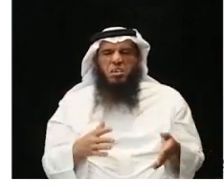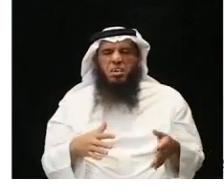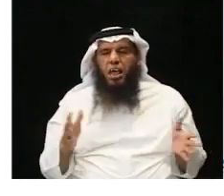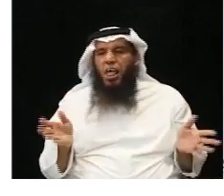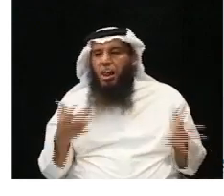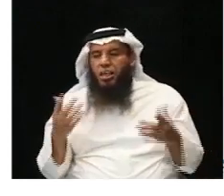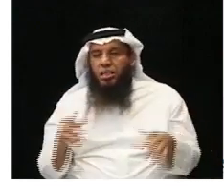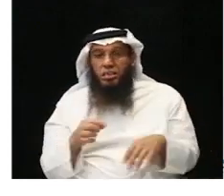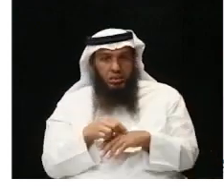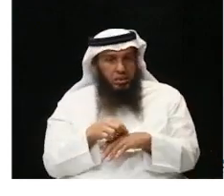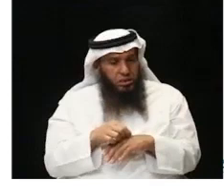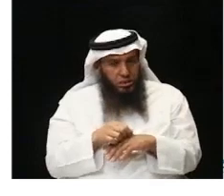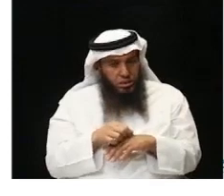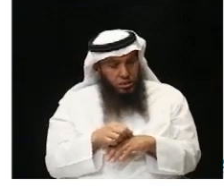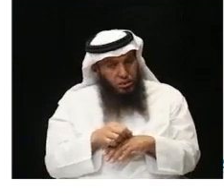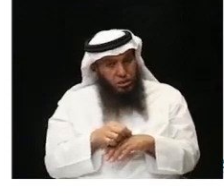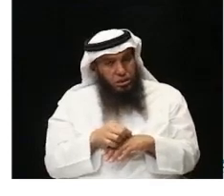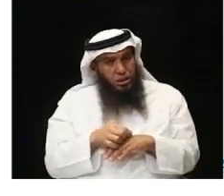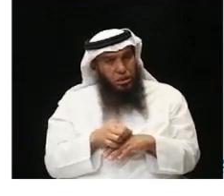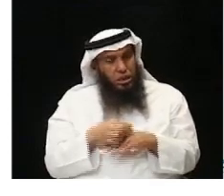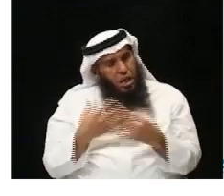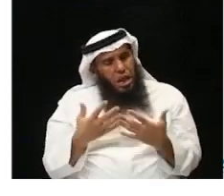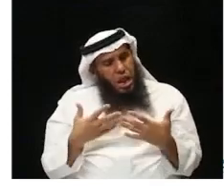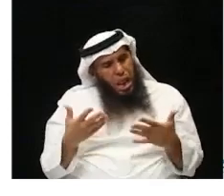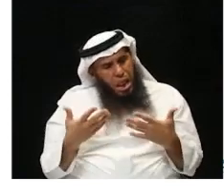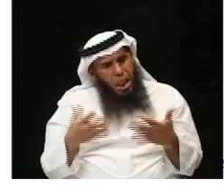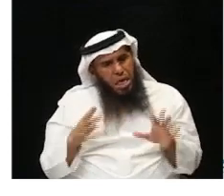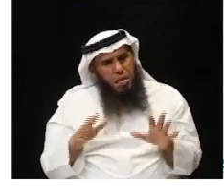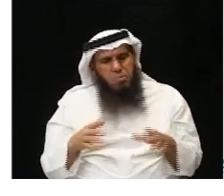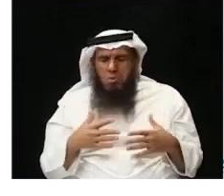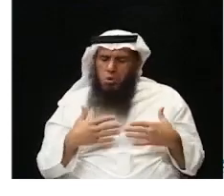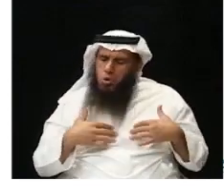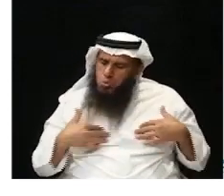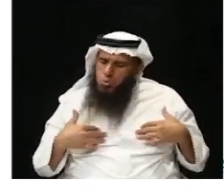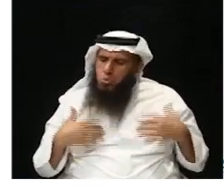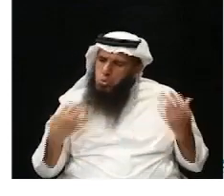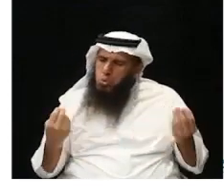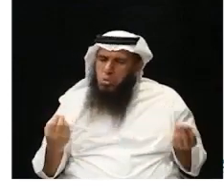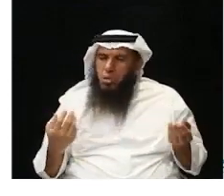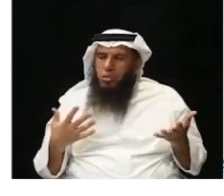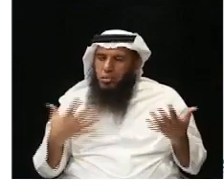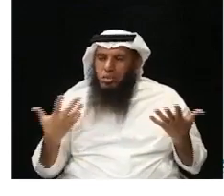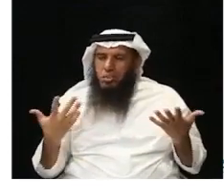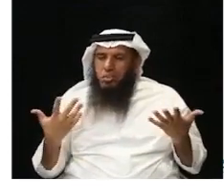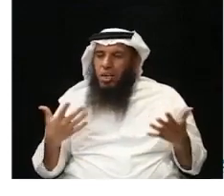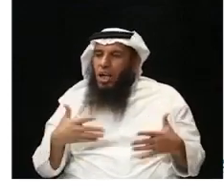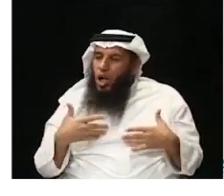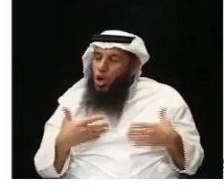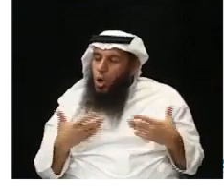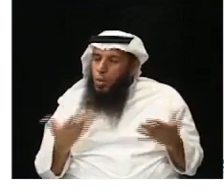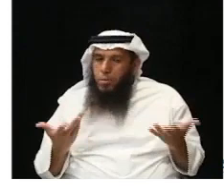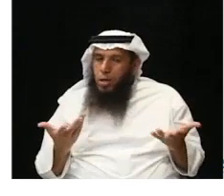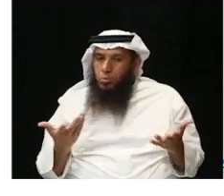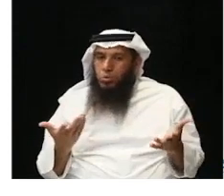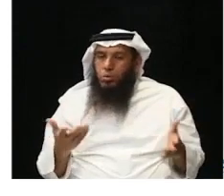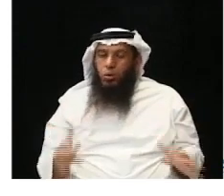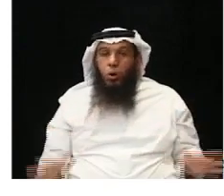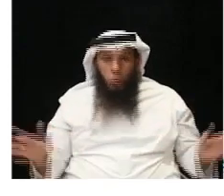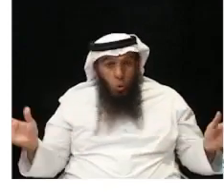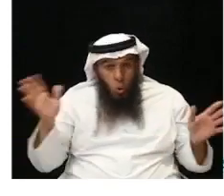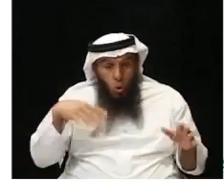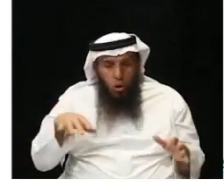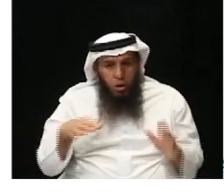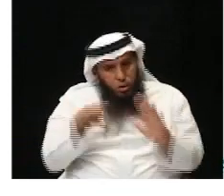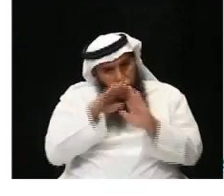من الإنسان أنه يكون شيء عنده من المتعة، من سعة الصدر، من الاستمتاع بهذه الدنيا، ويضع له